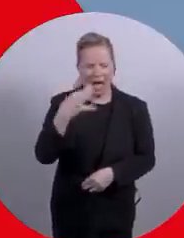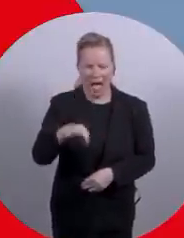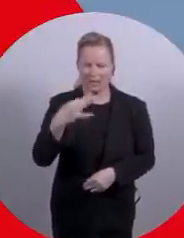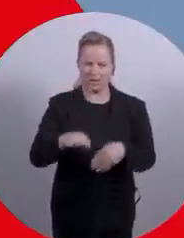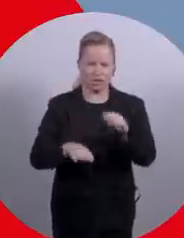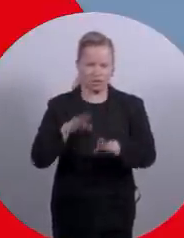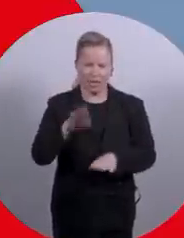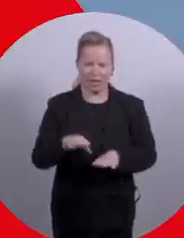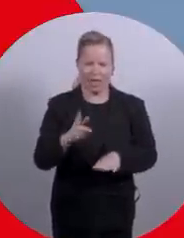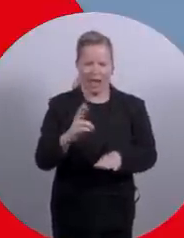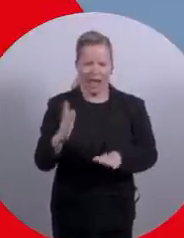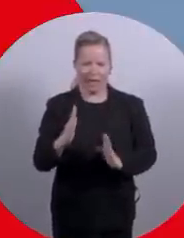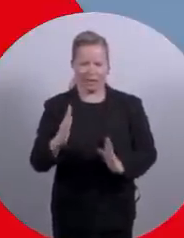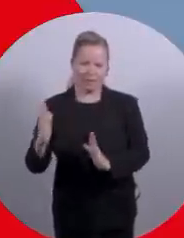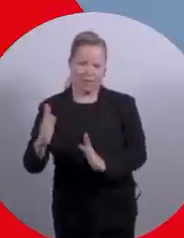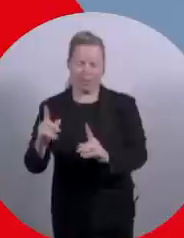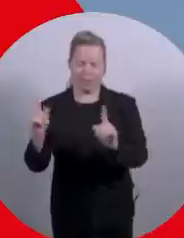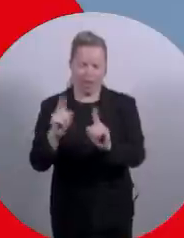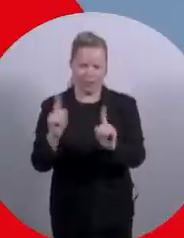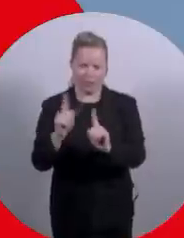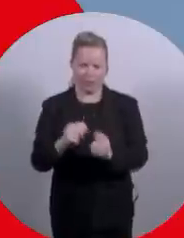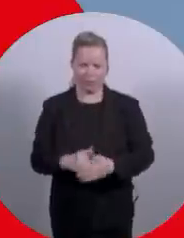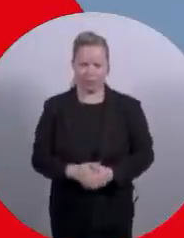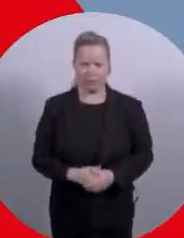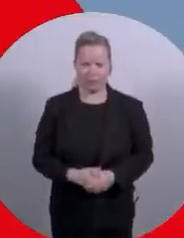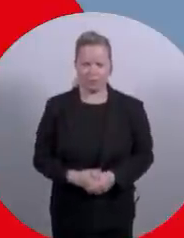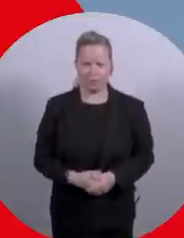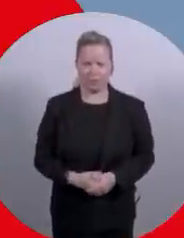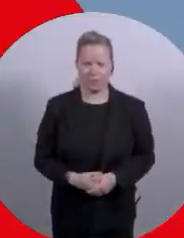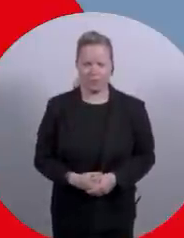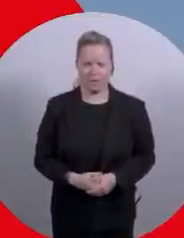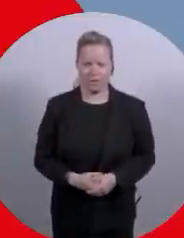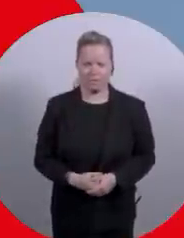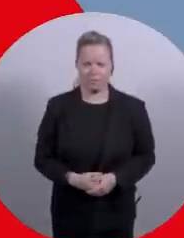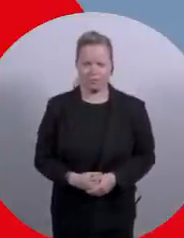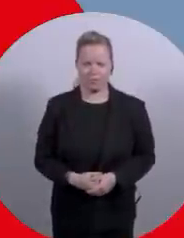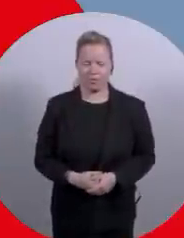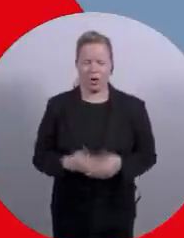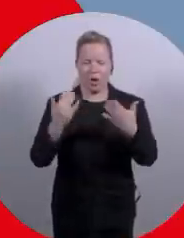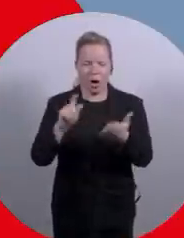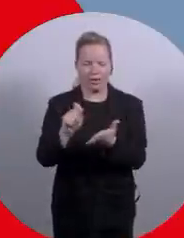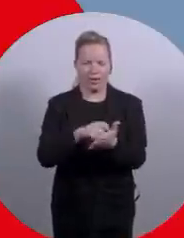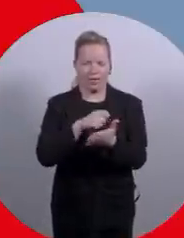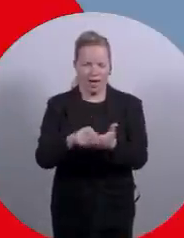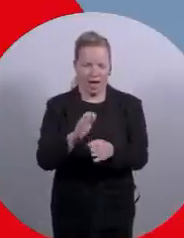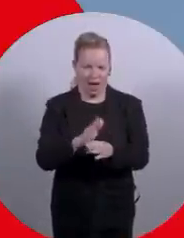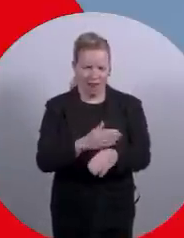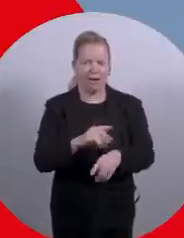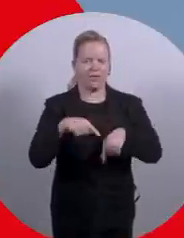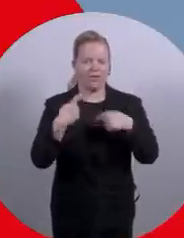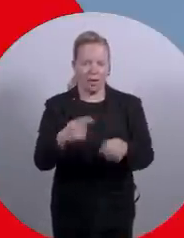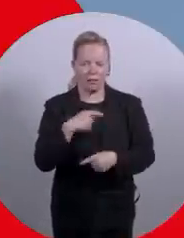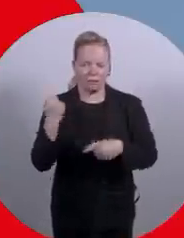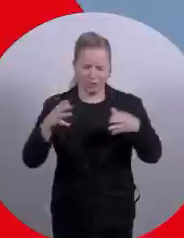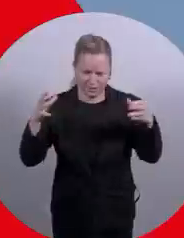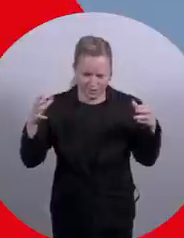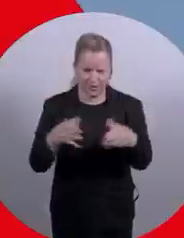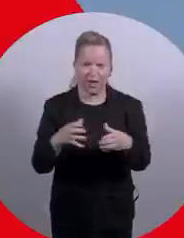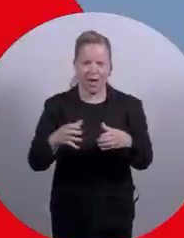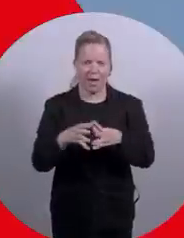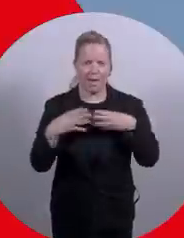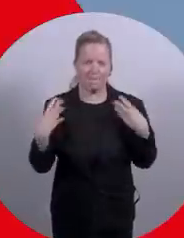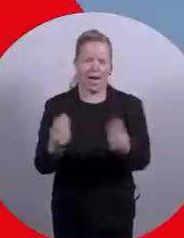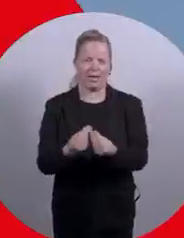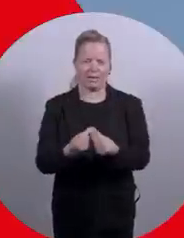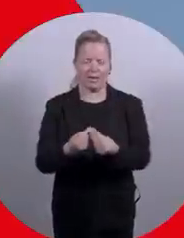weiter nach rechts rutschen möchte heutigen Wahl müssen wir uns auf berufen dass wir eine gemeinsame und ja